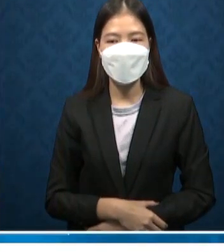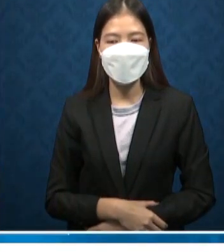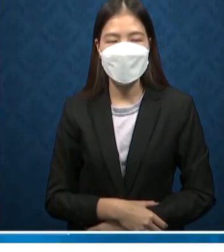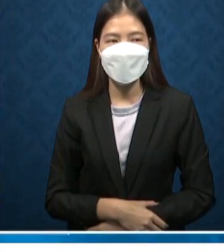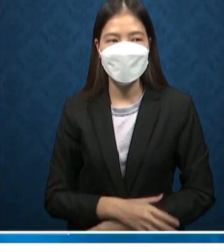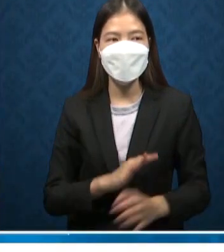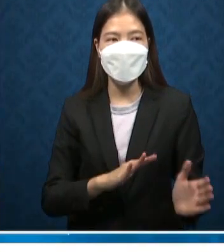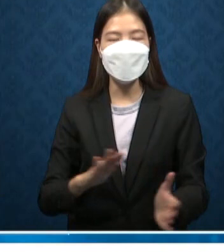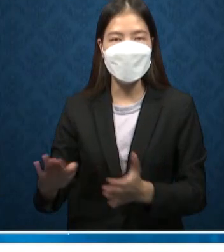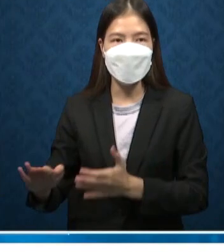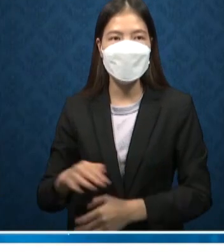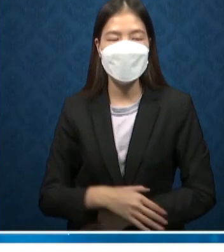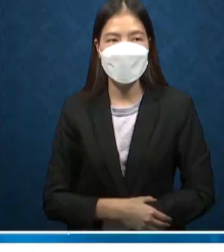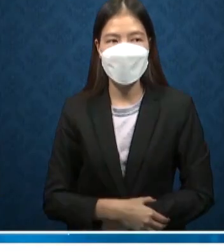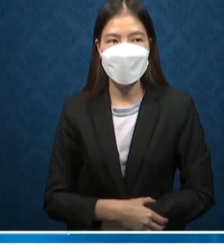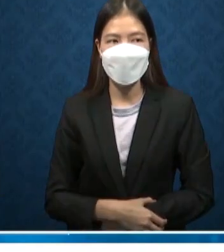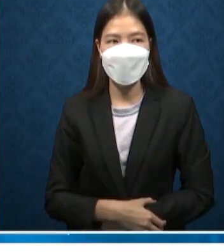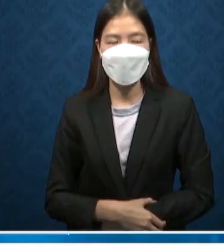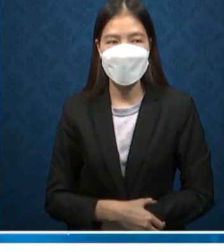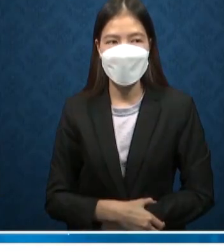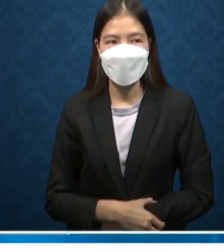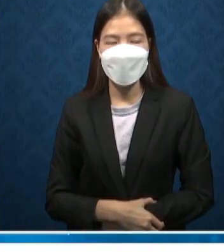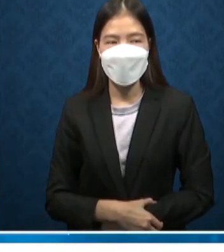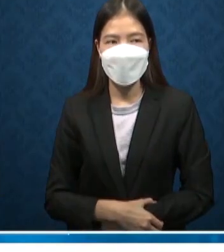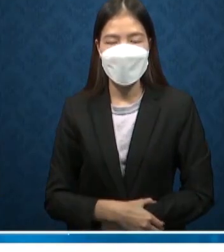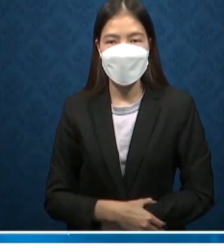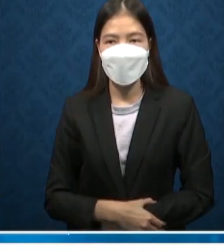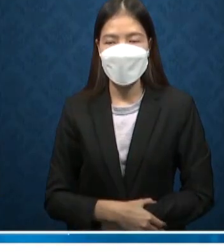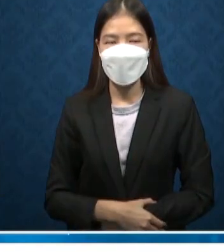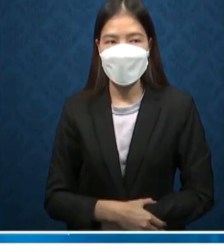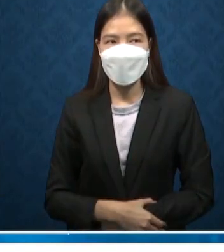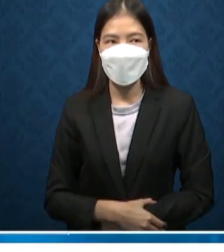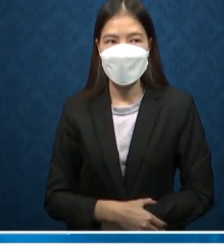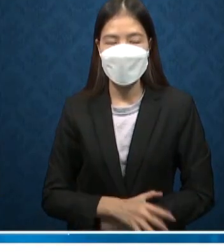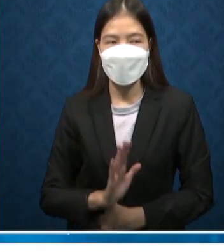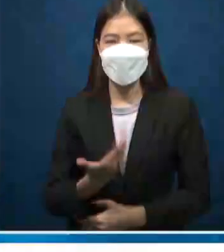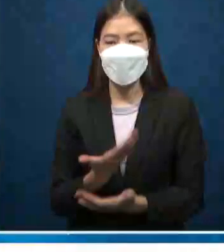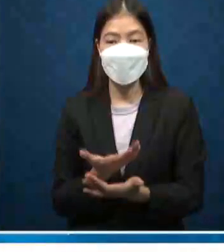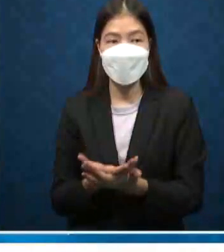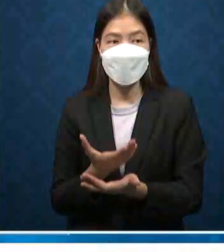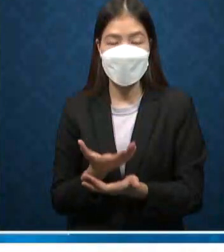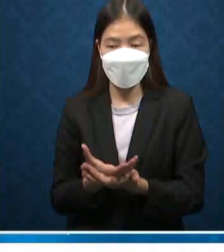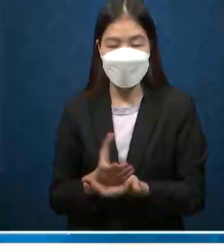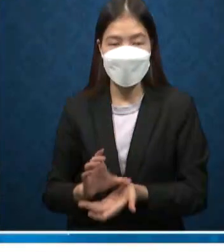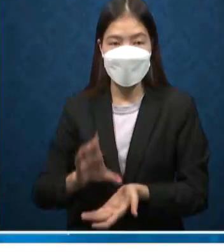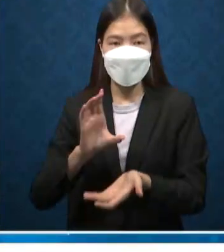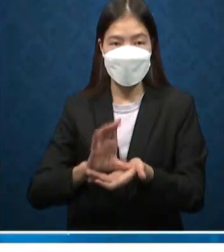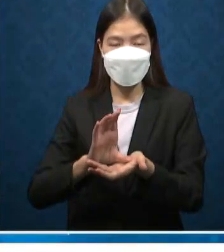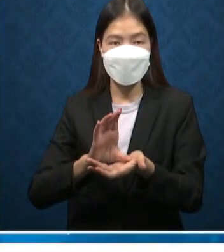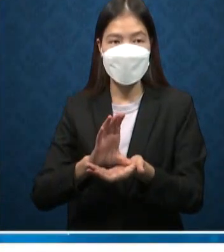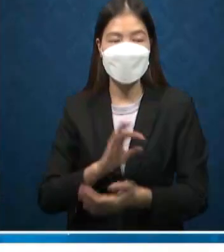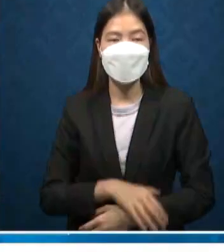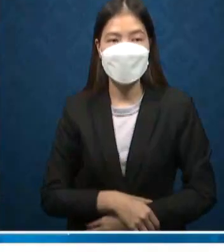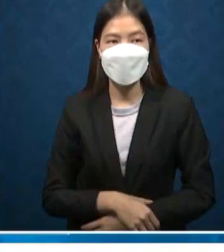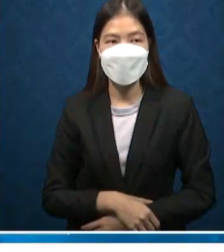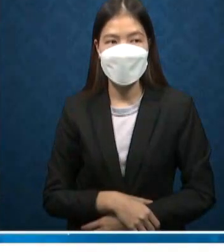ต่อไปครับต่อไปเป็นการโอนงบมาในส่วนของงบบูรณาการในกรอบวงเงิน 13.2 ล้านบา